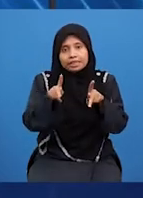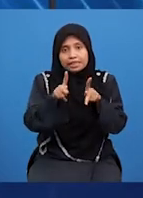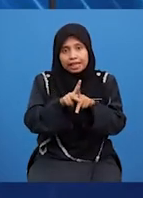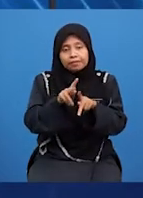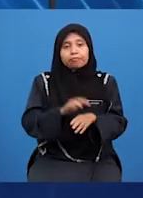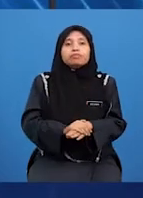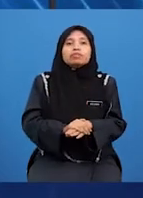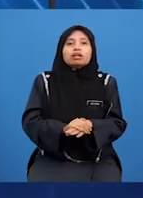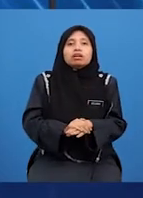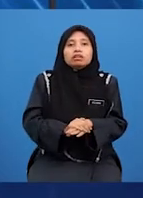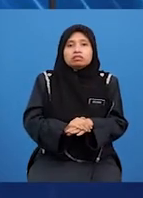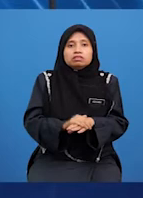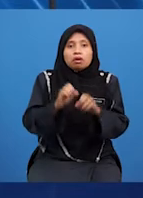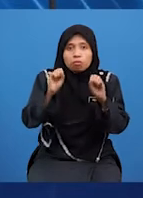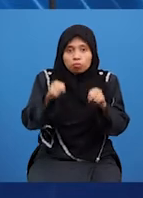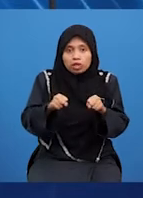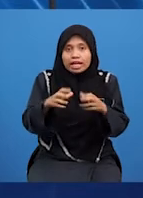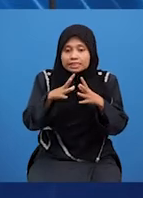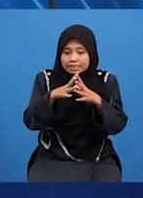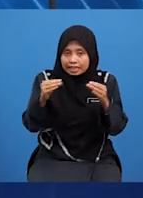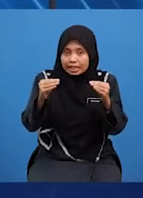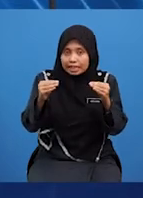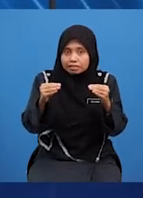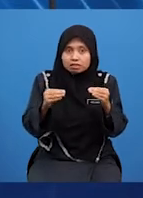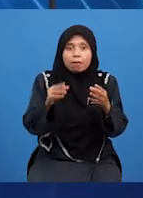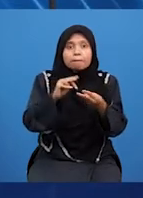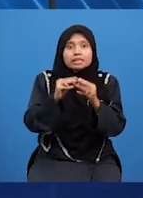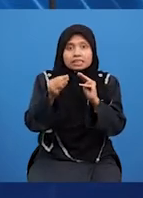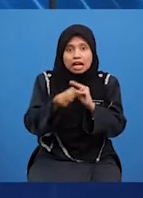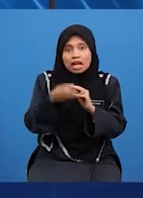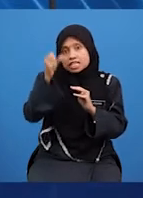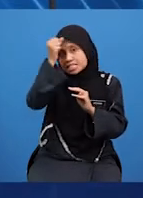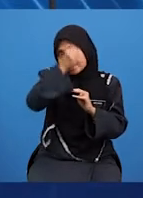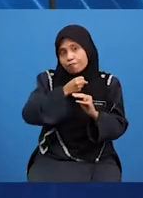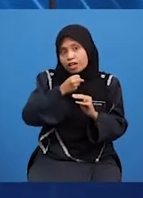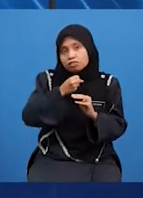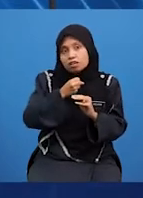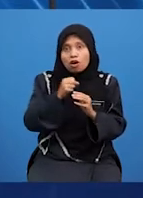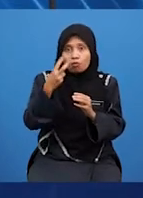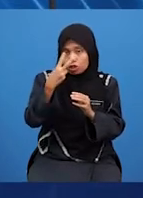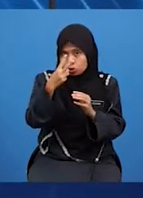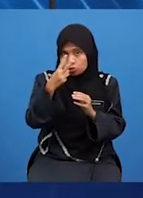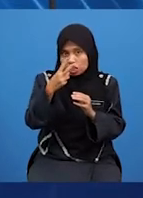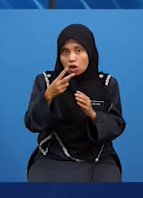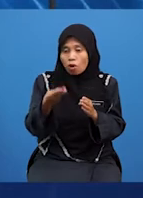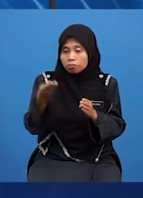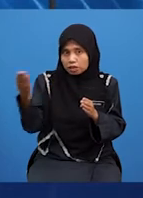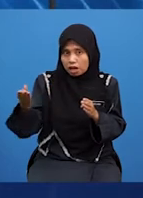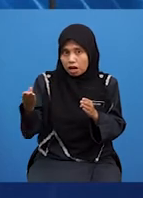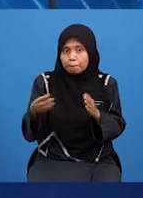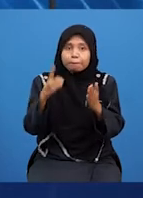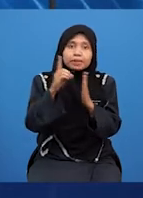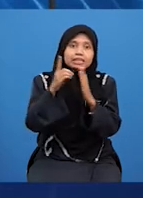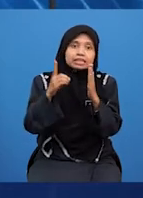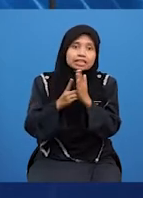ni Cik Ari sebenarnya boleh menyelesaikan permasalahan sifat visual objek dengan berasaskan